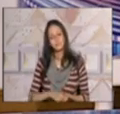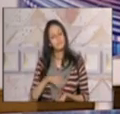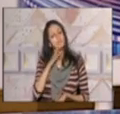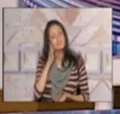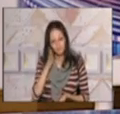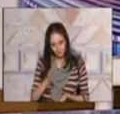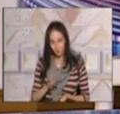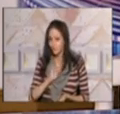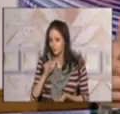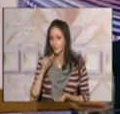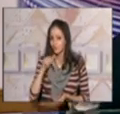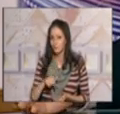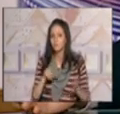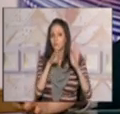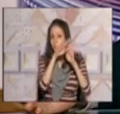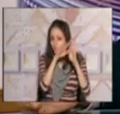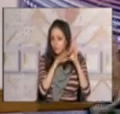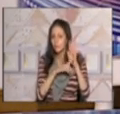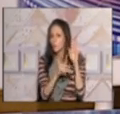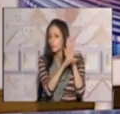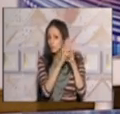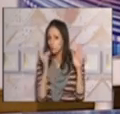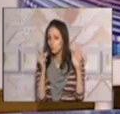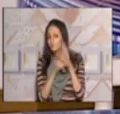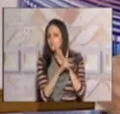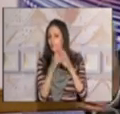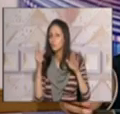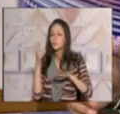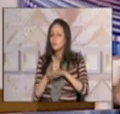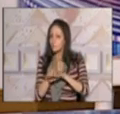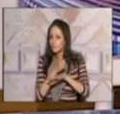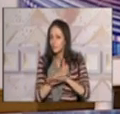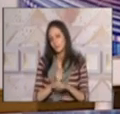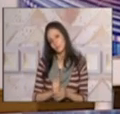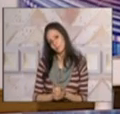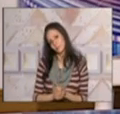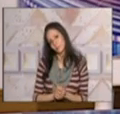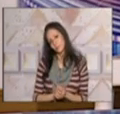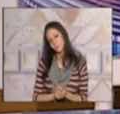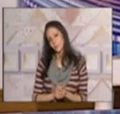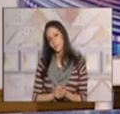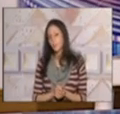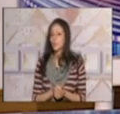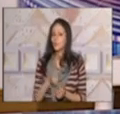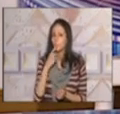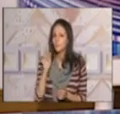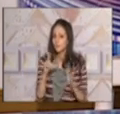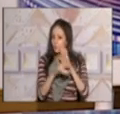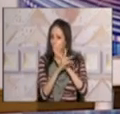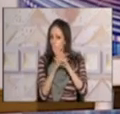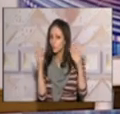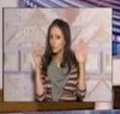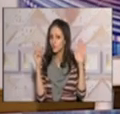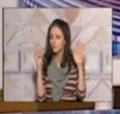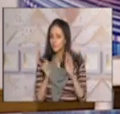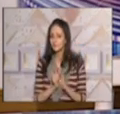تقدر تصل الى المراحل النهائيه في الجائزه. بالظبط. ودي ممكن نشرحها. اما بالنسبه للاشتراطات، معظم الاشتراطات خلينا